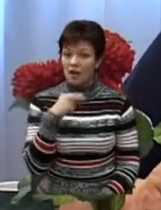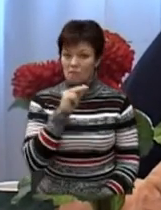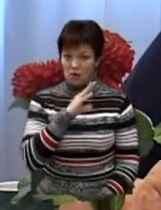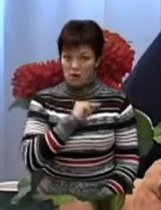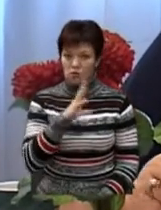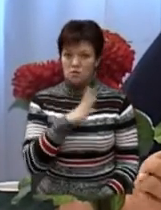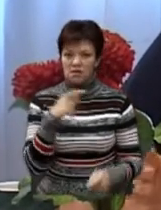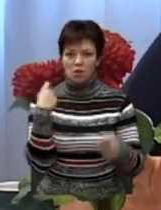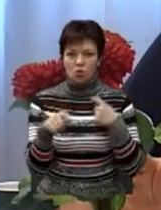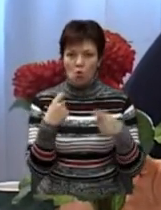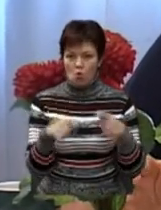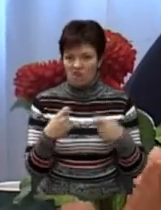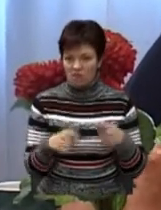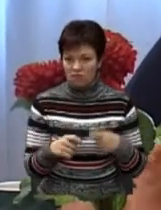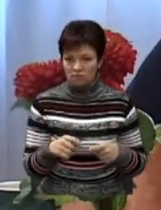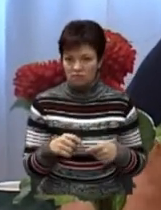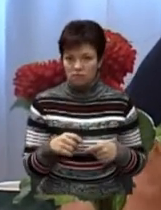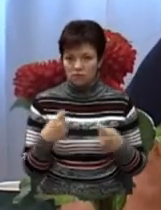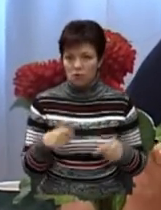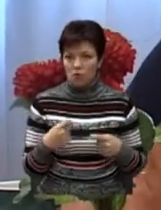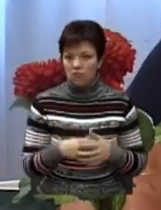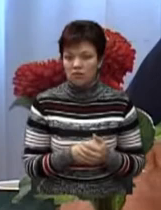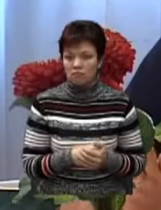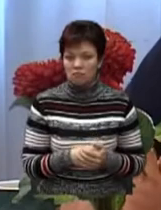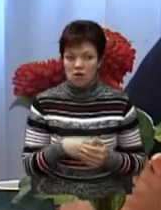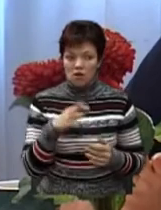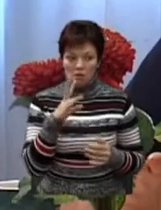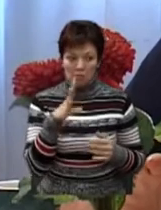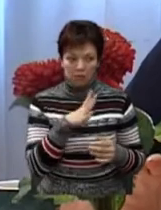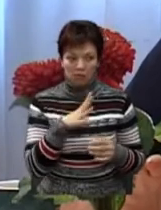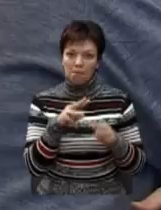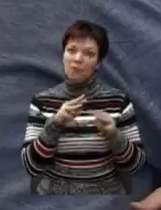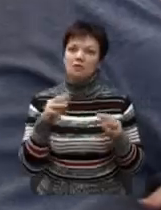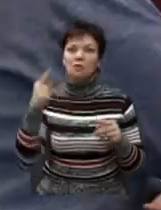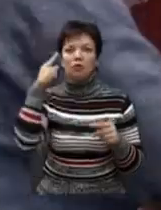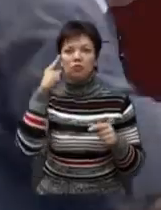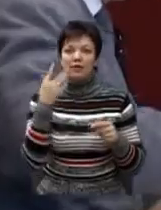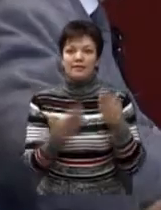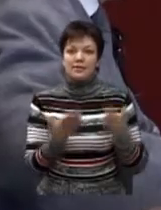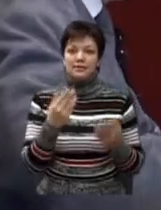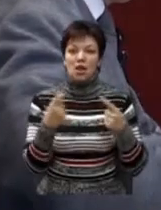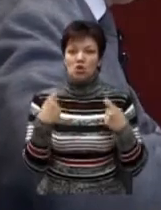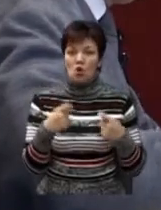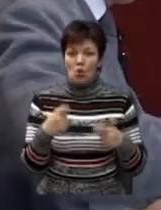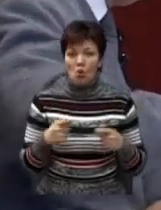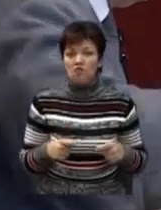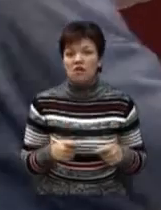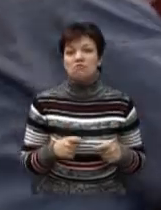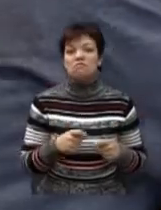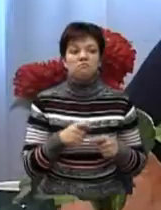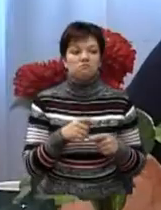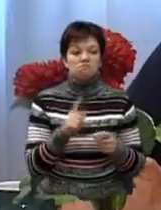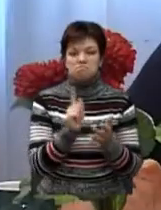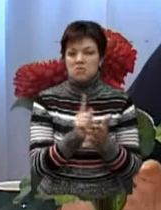жизнь, почему-то решили, что если торговые работники, значит, им не нужно поднимать пенсию. Больше 730 рублей ни у